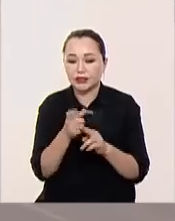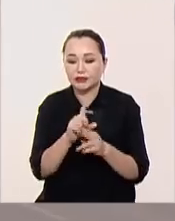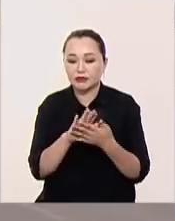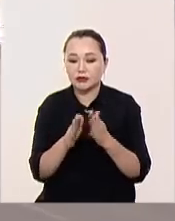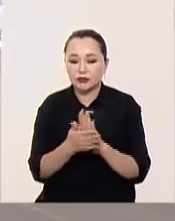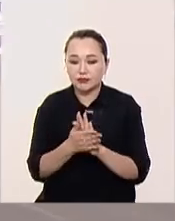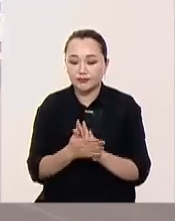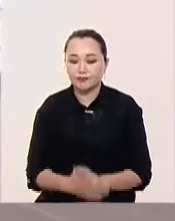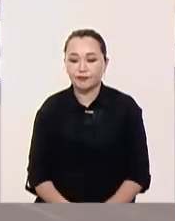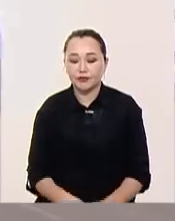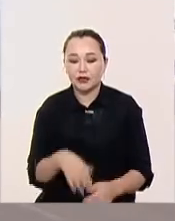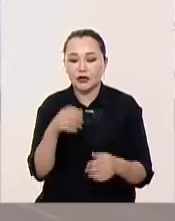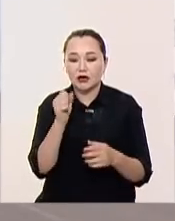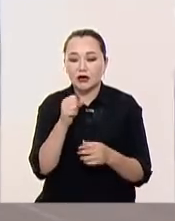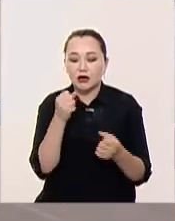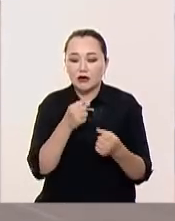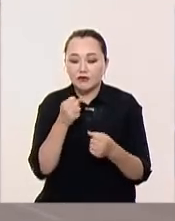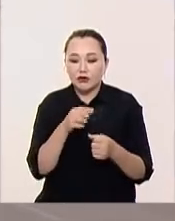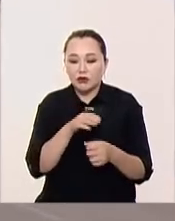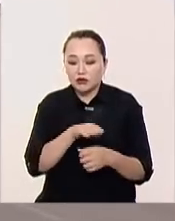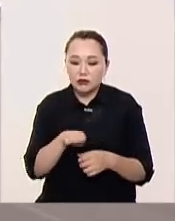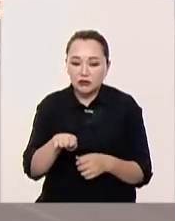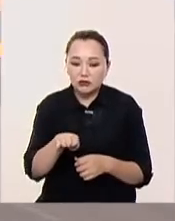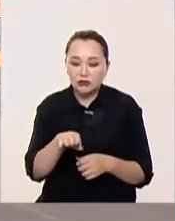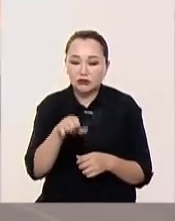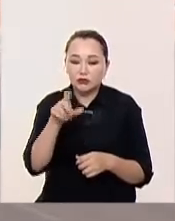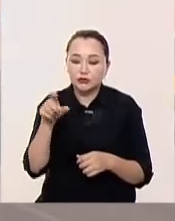жерде автоэкипаж тұрып, сол кісілердің